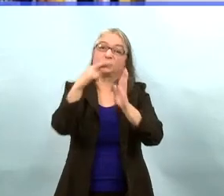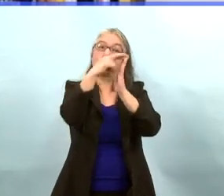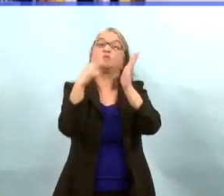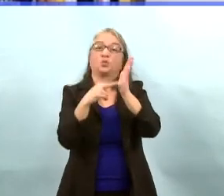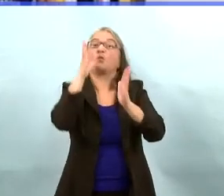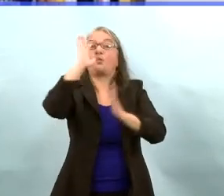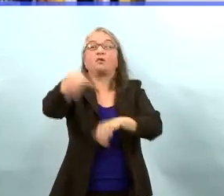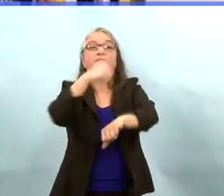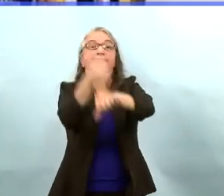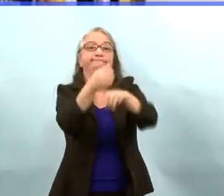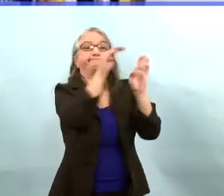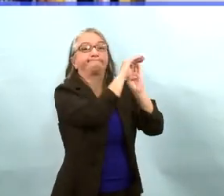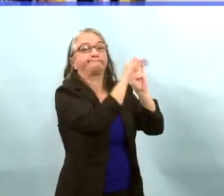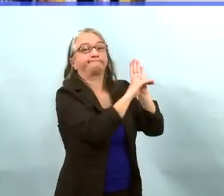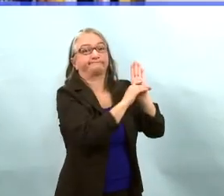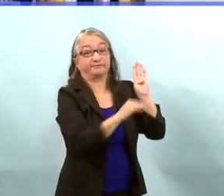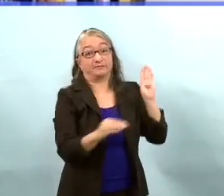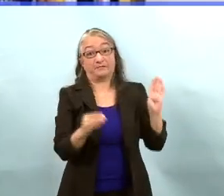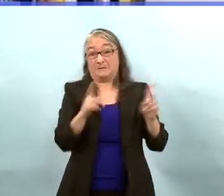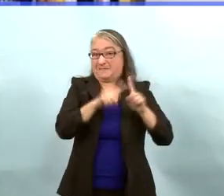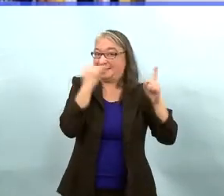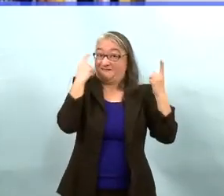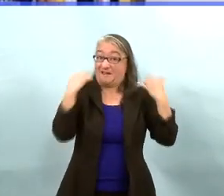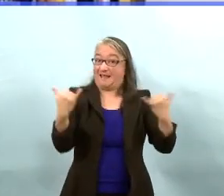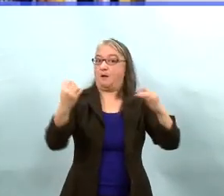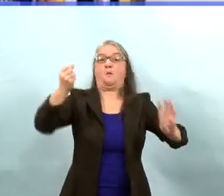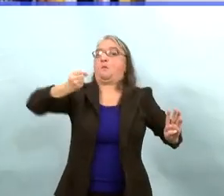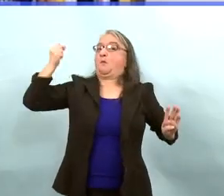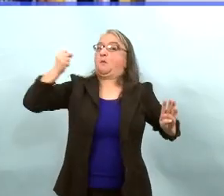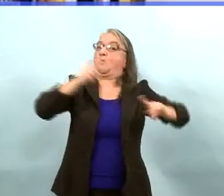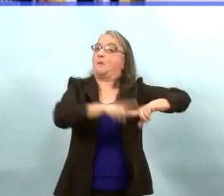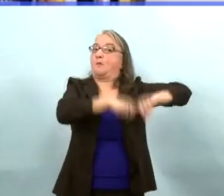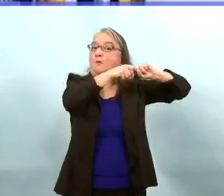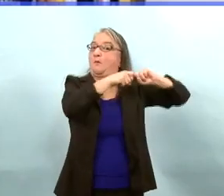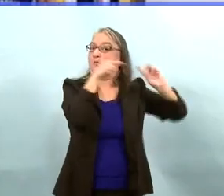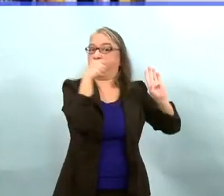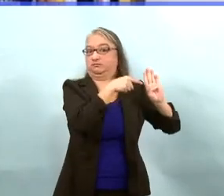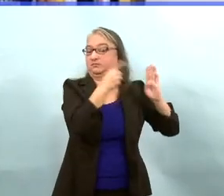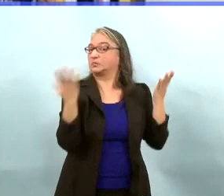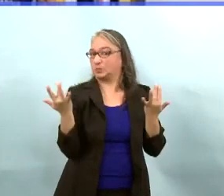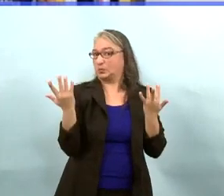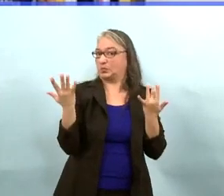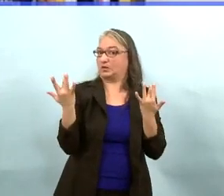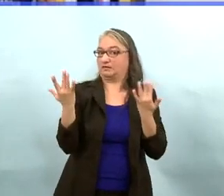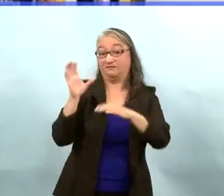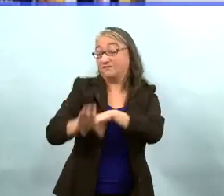notre disposition, mais je ne pense pas qu'on va utiliser ça dans un avenir proche. Merci.